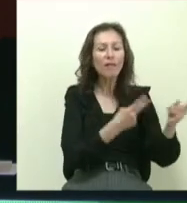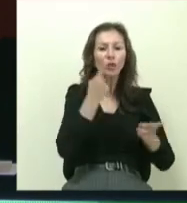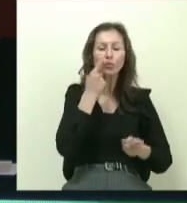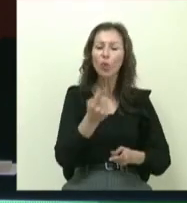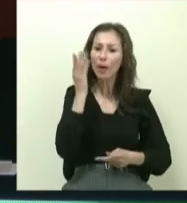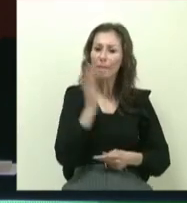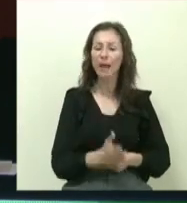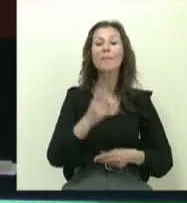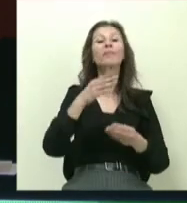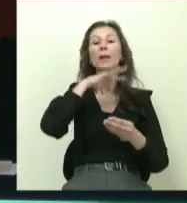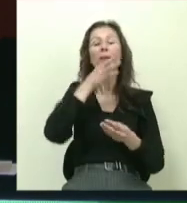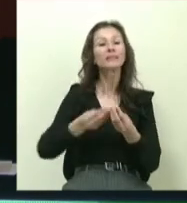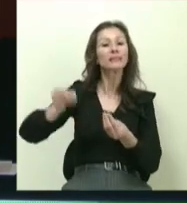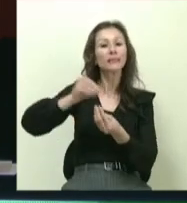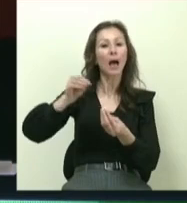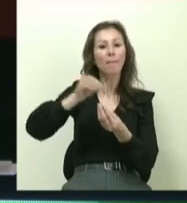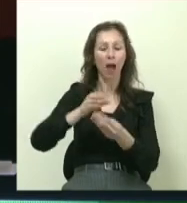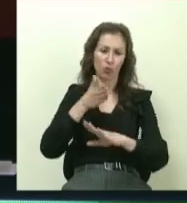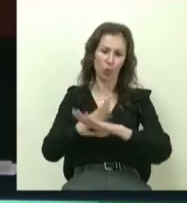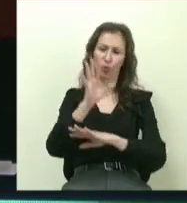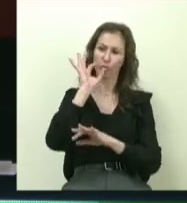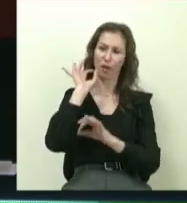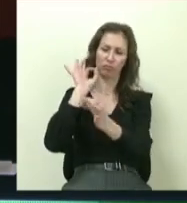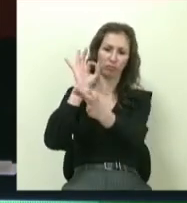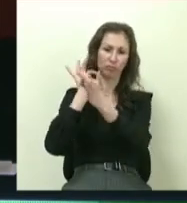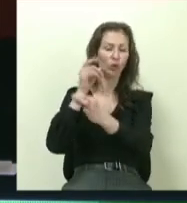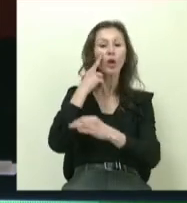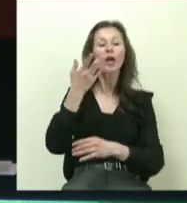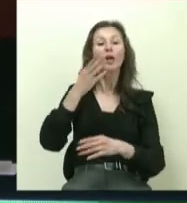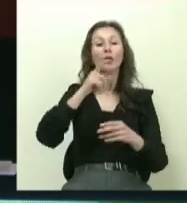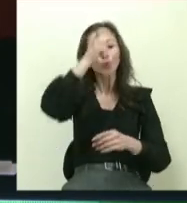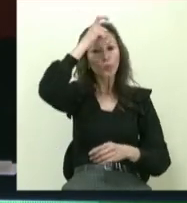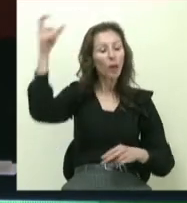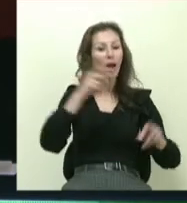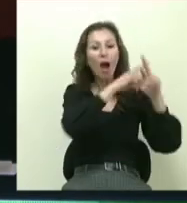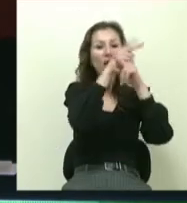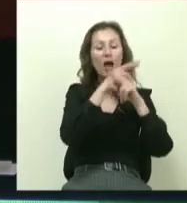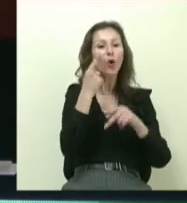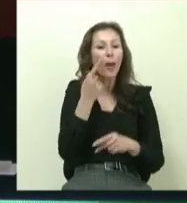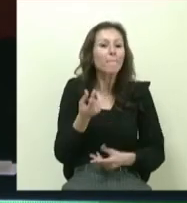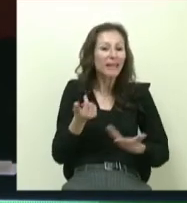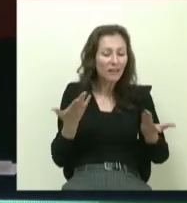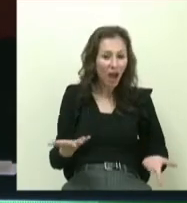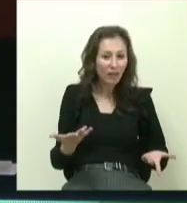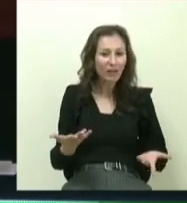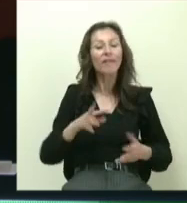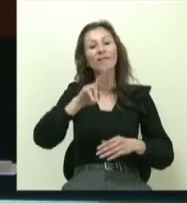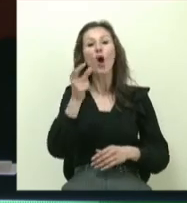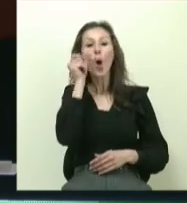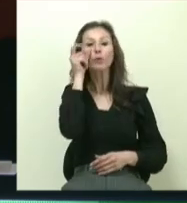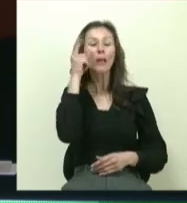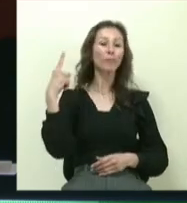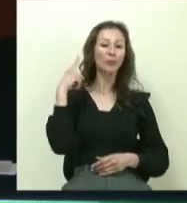yabancı sermaye yani doğrudan yabancı sermaye Türkiye'ye Ne hayali kurulan miktarlarda ne de Özlem